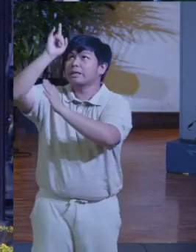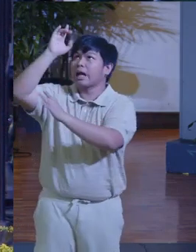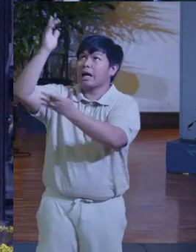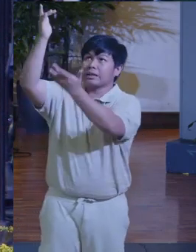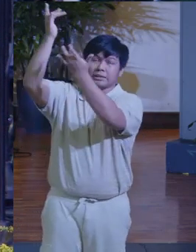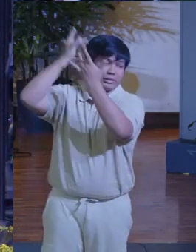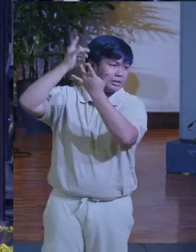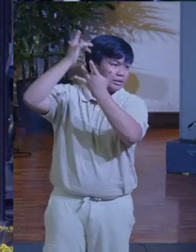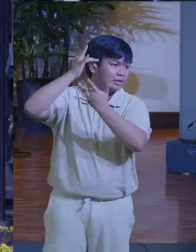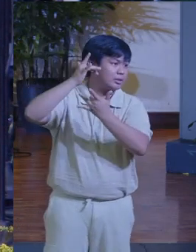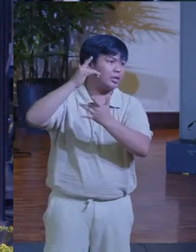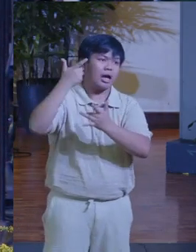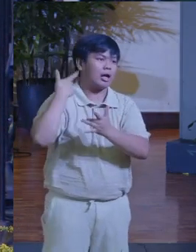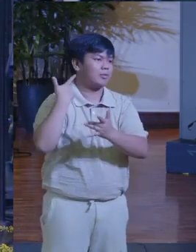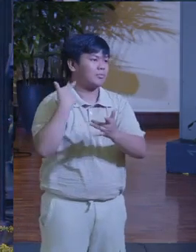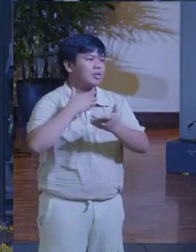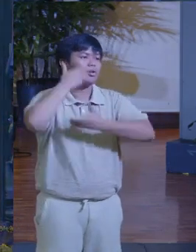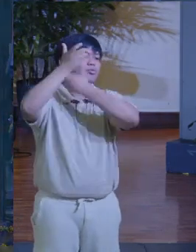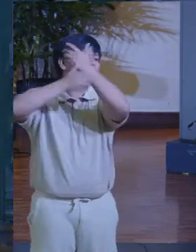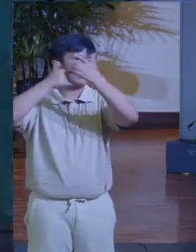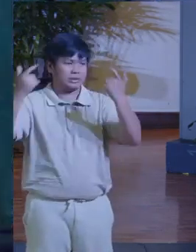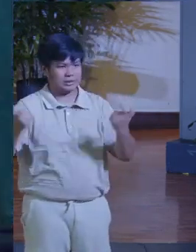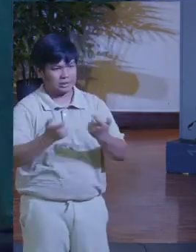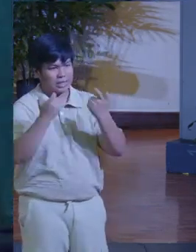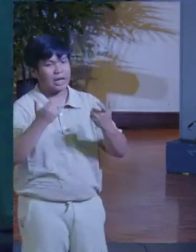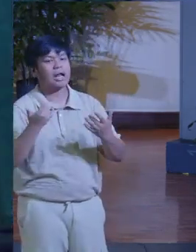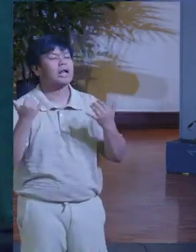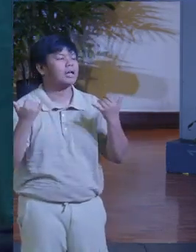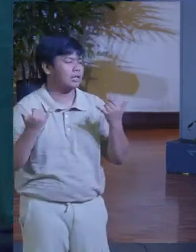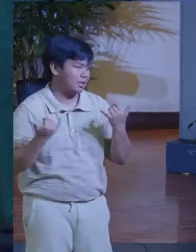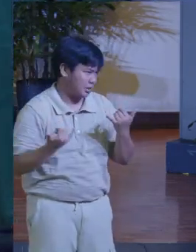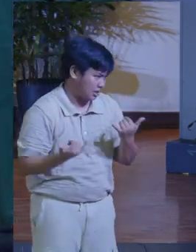kahabagan, ang panawagan po namin sa inyo ngayon,